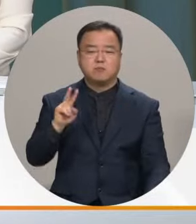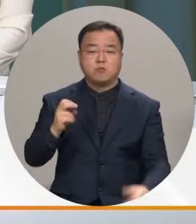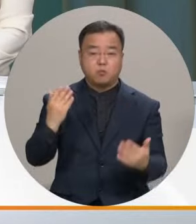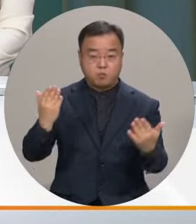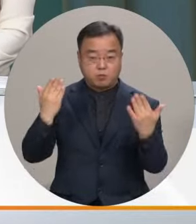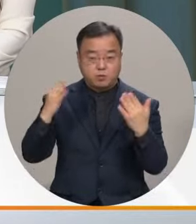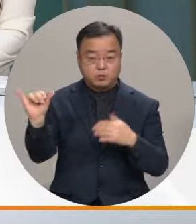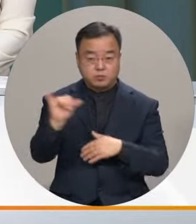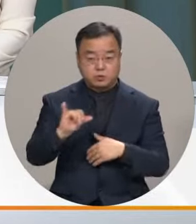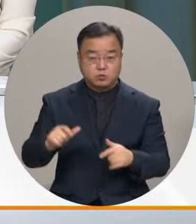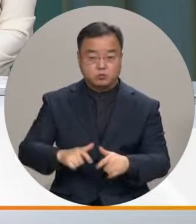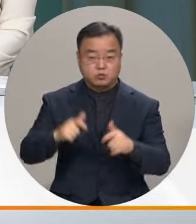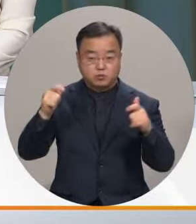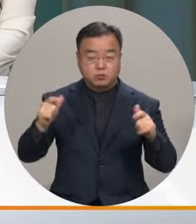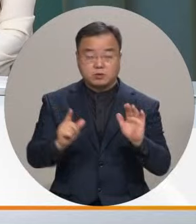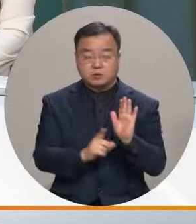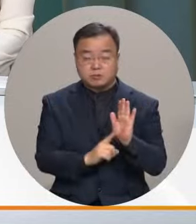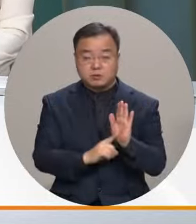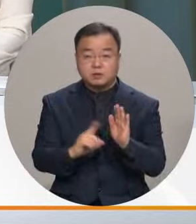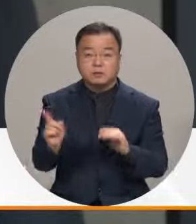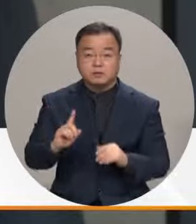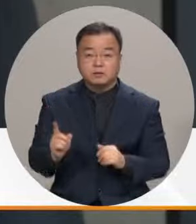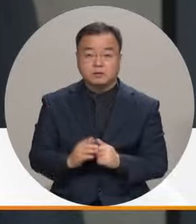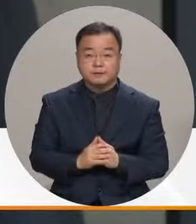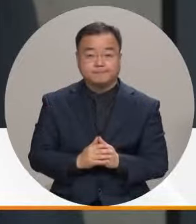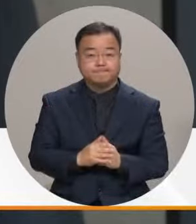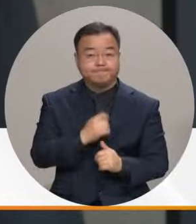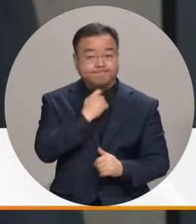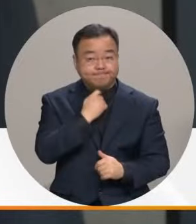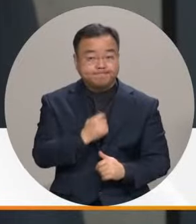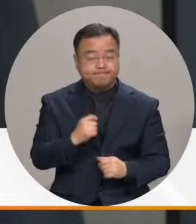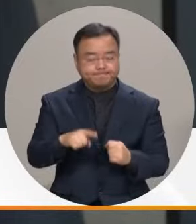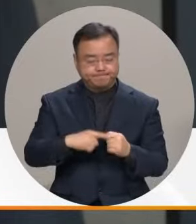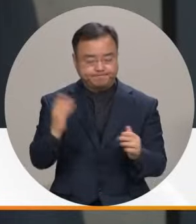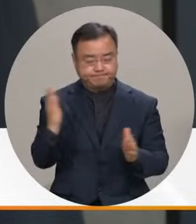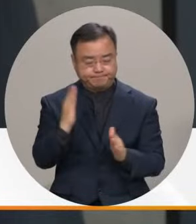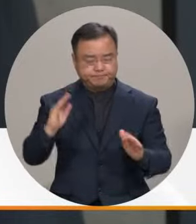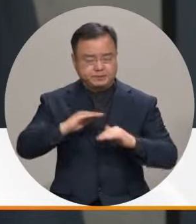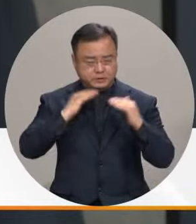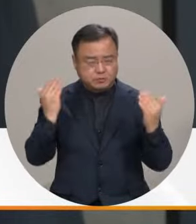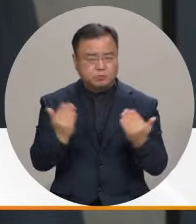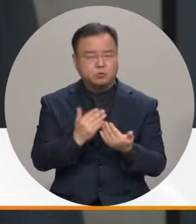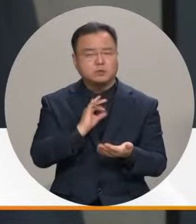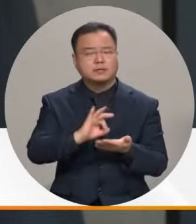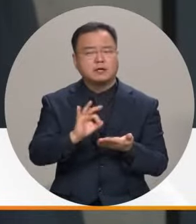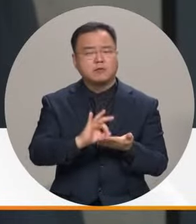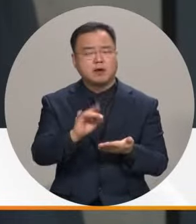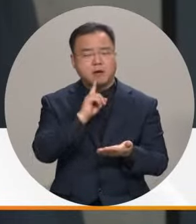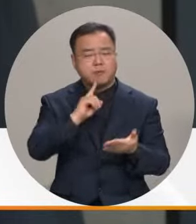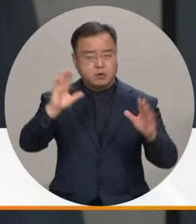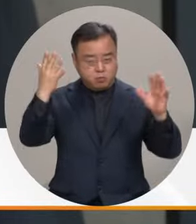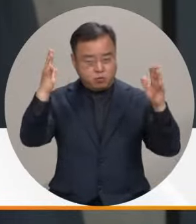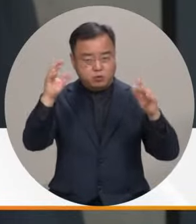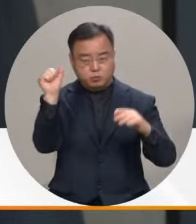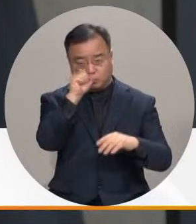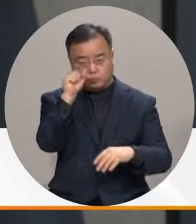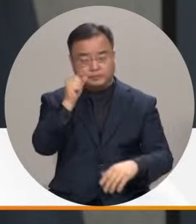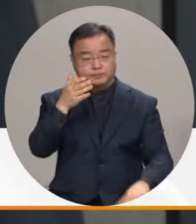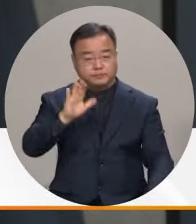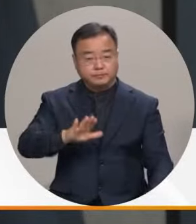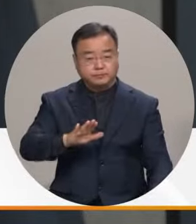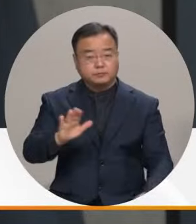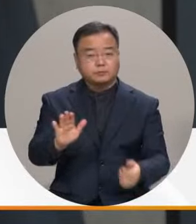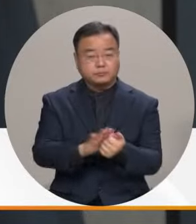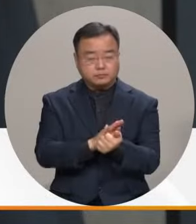어떻게 보십니까 희망하는 초등학생 모두가 늘봄 학교를 이용할 수 있다는 것은 환영합니다 그러나 돌봄 전담사